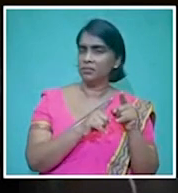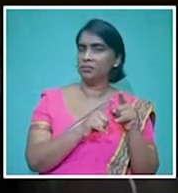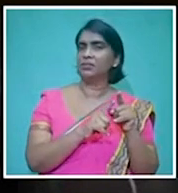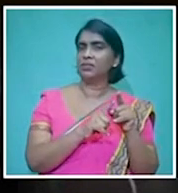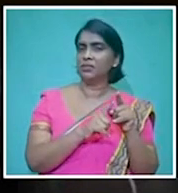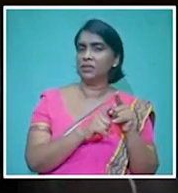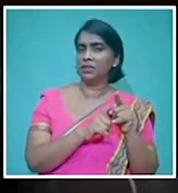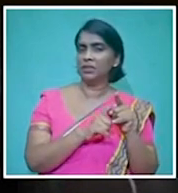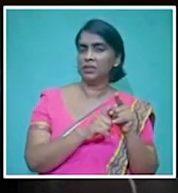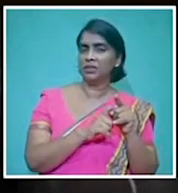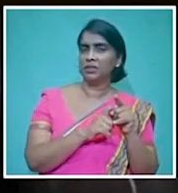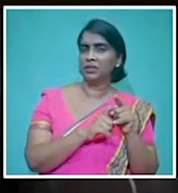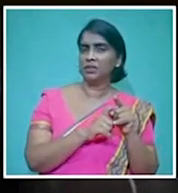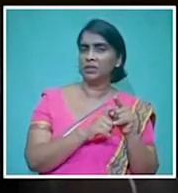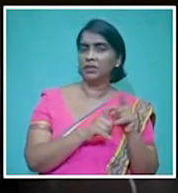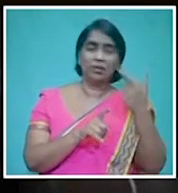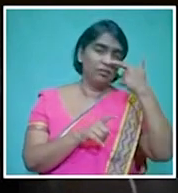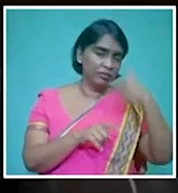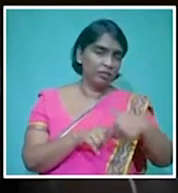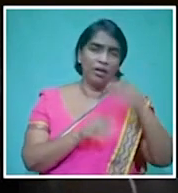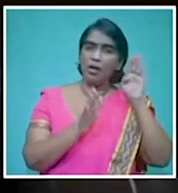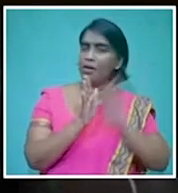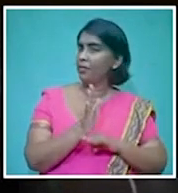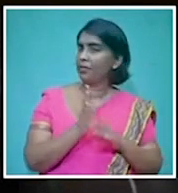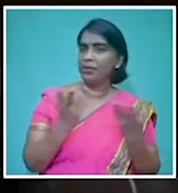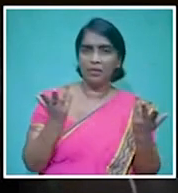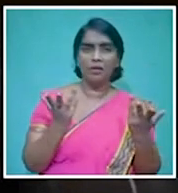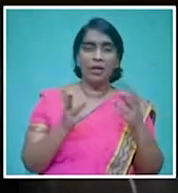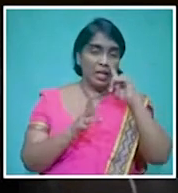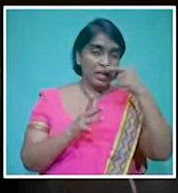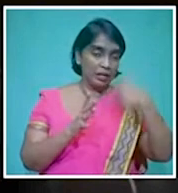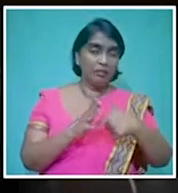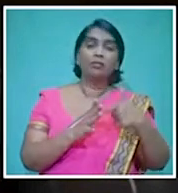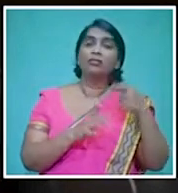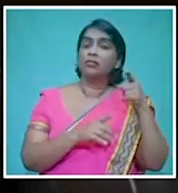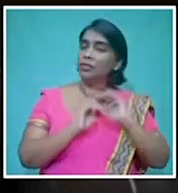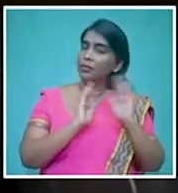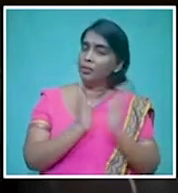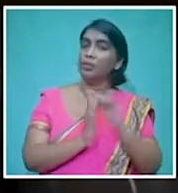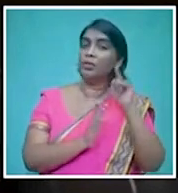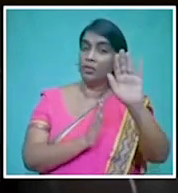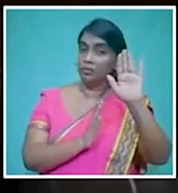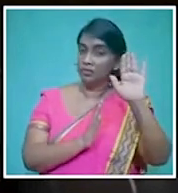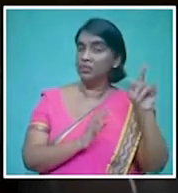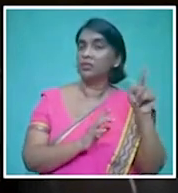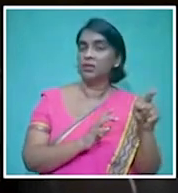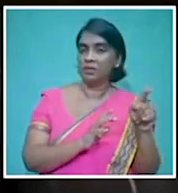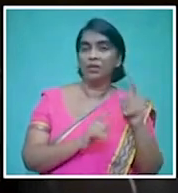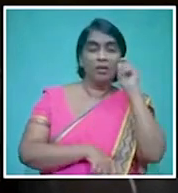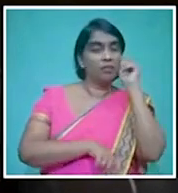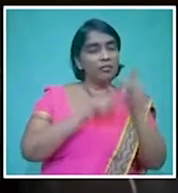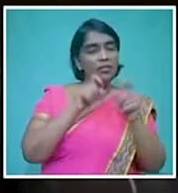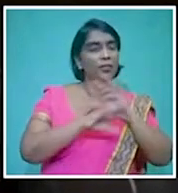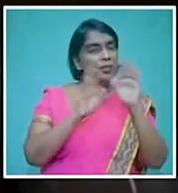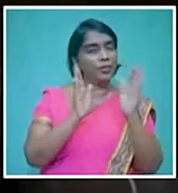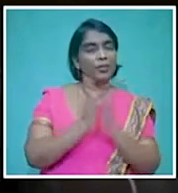ඔය මේ ඉන්ධන කප්පාදු සිද්ධ වෙලා තියෙන ඉන්ධන කප්පාදු වලත් ඔවුන් ඒ නිලධාරී